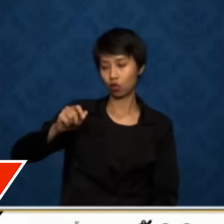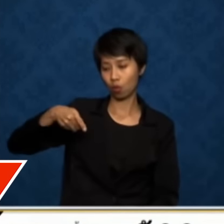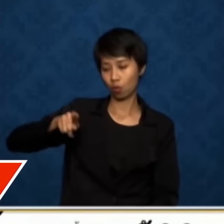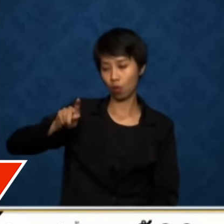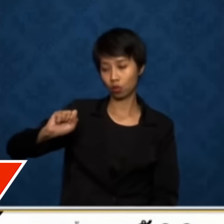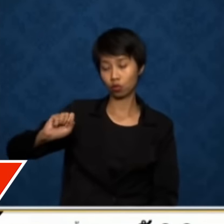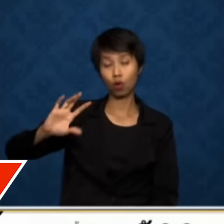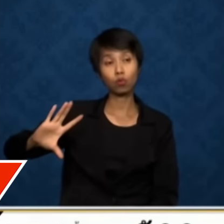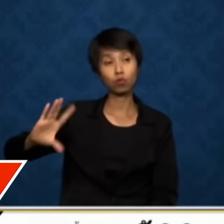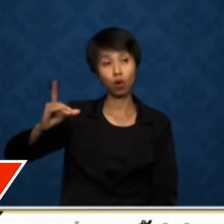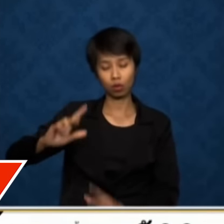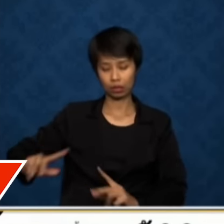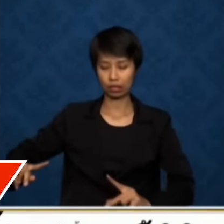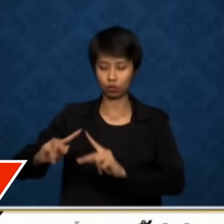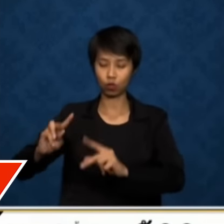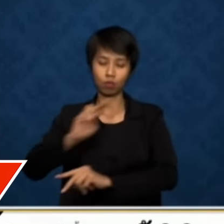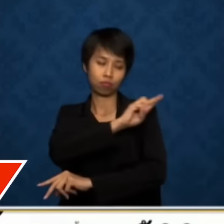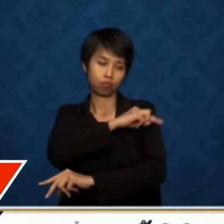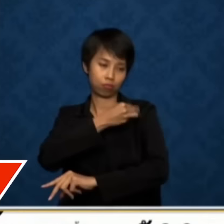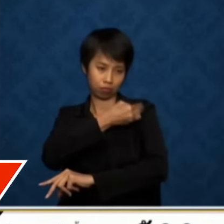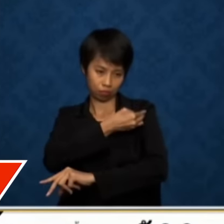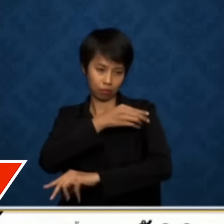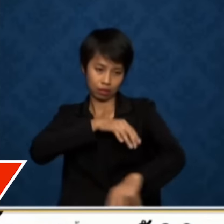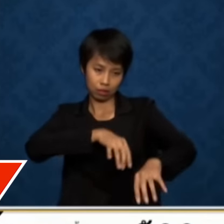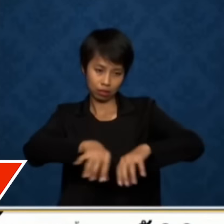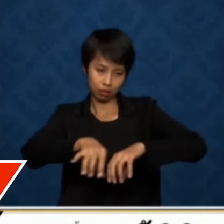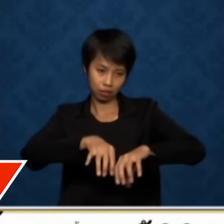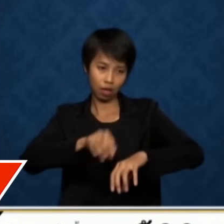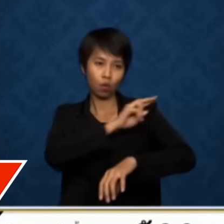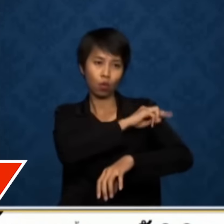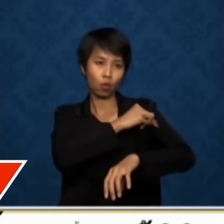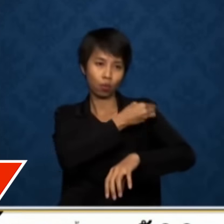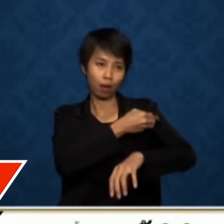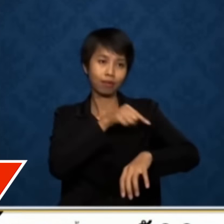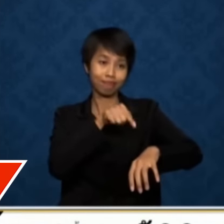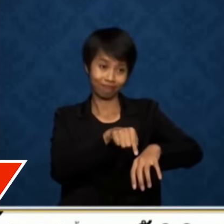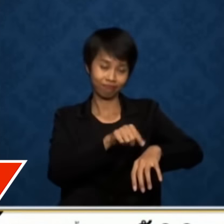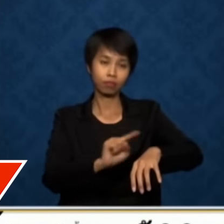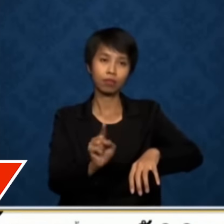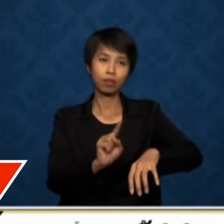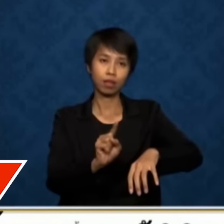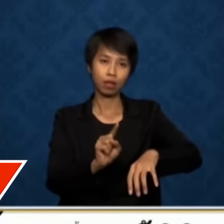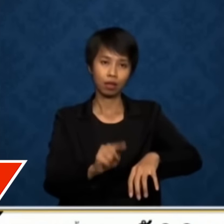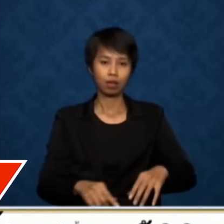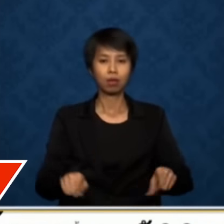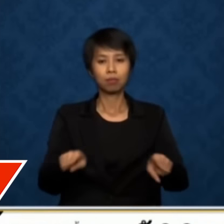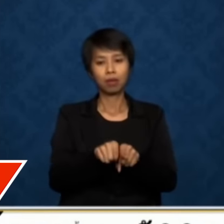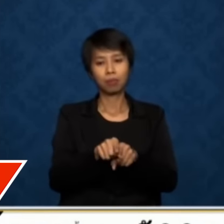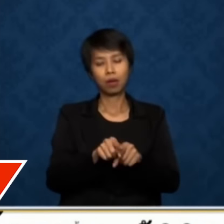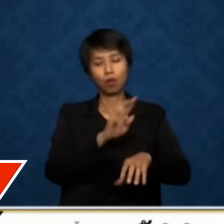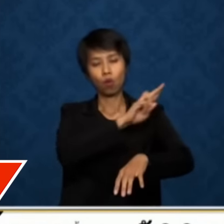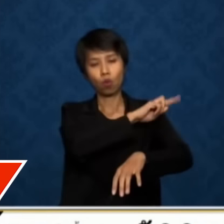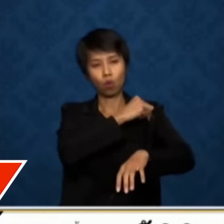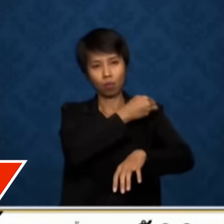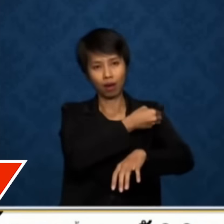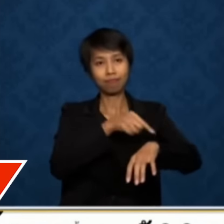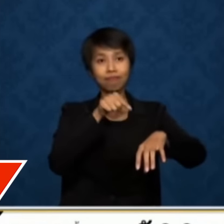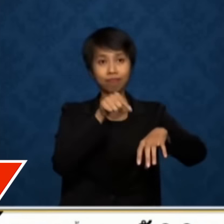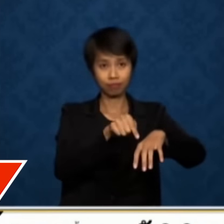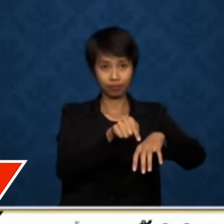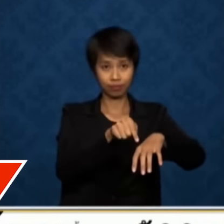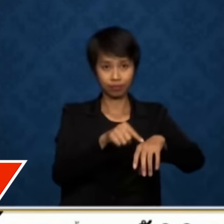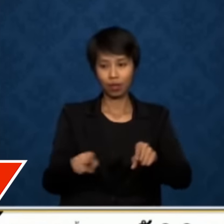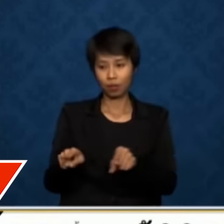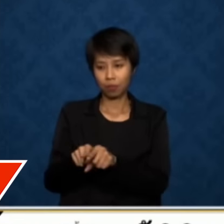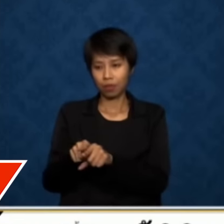กระทรวงสาธารณสุขจัดให้โรงพยาบาลราชทัณฑ์เนี่ยครับเป็นโรงพยาบาลระดับ Secondary Care ครับเป็นโรงพยาบาลแม่ข่ายที่รับจากโรงพย